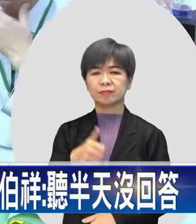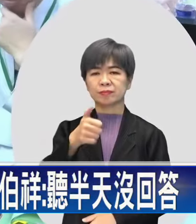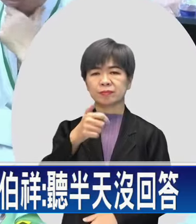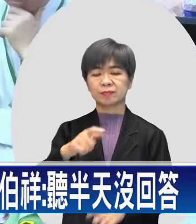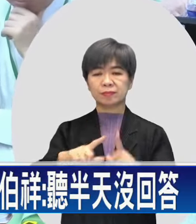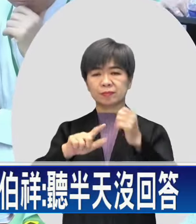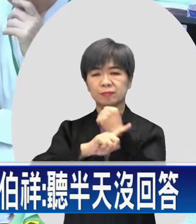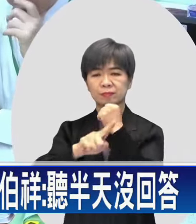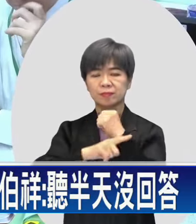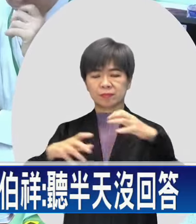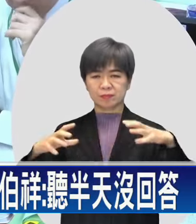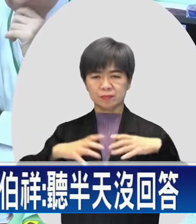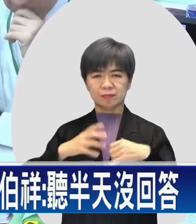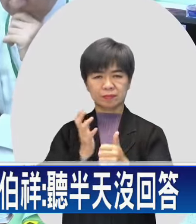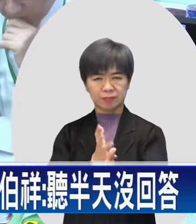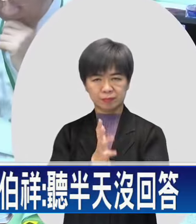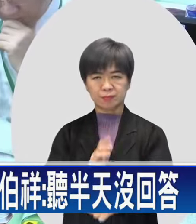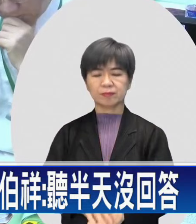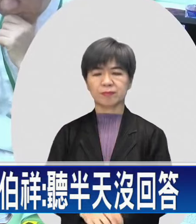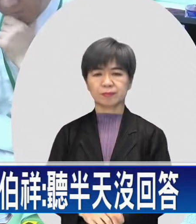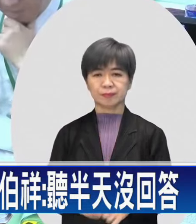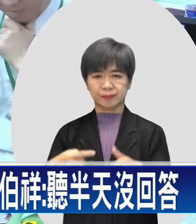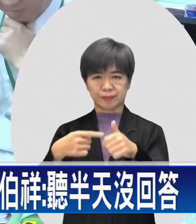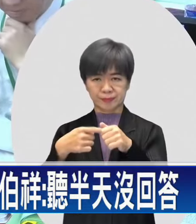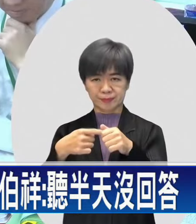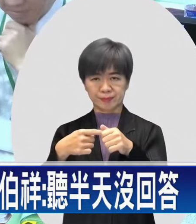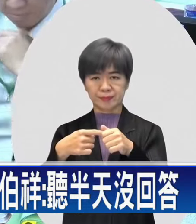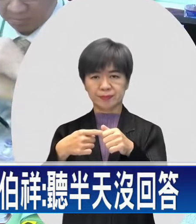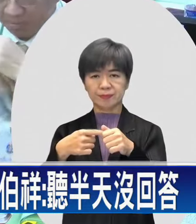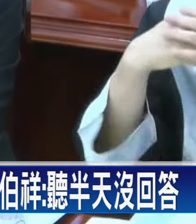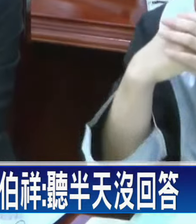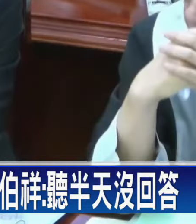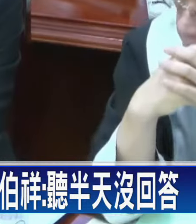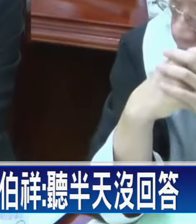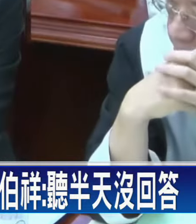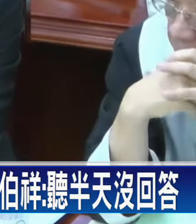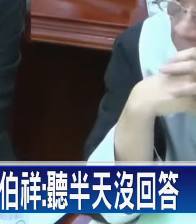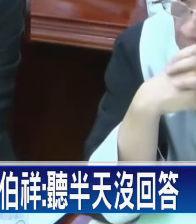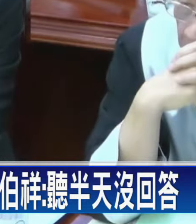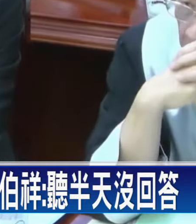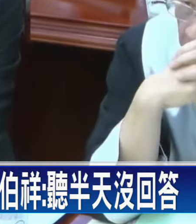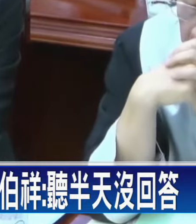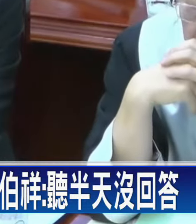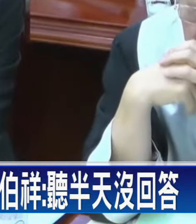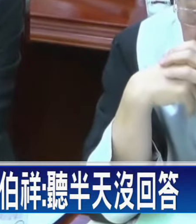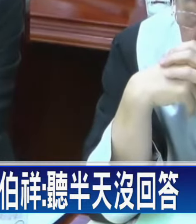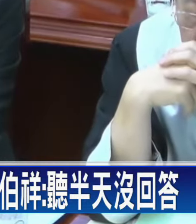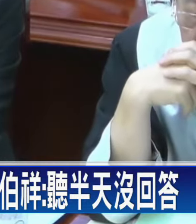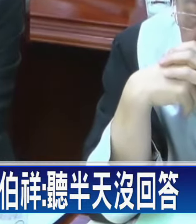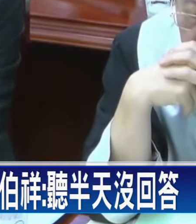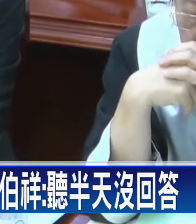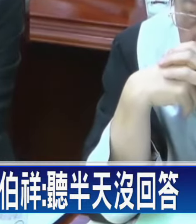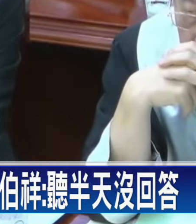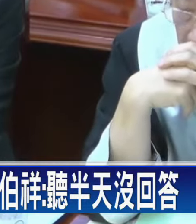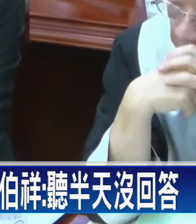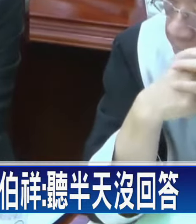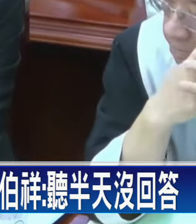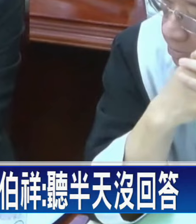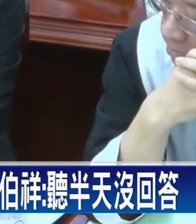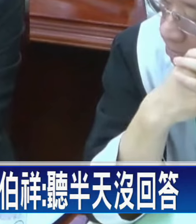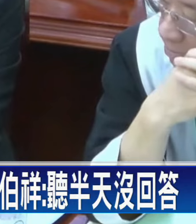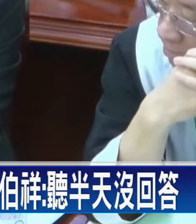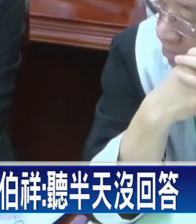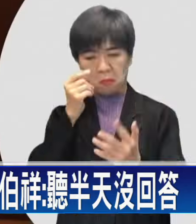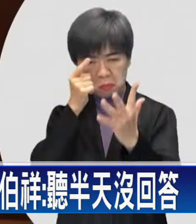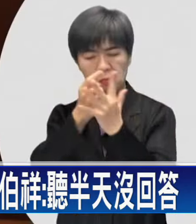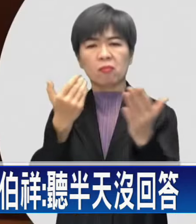人吴征发文讽刺，黄国昌果然是活在直播里的男人，所以是要选民自己张大眼睛找自己选区的委员在哪